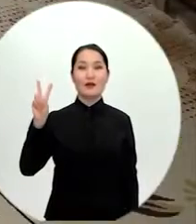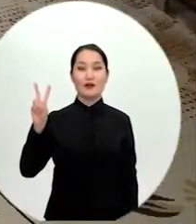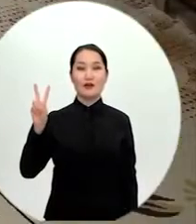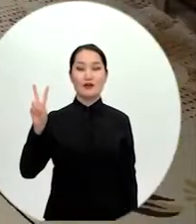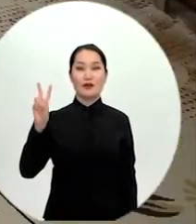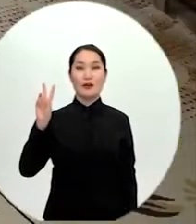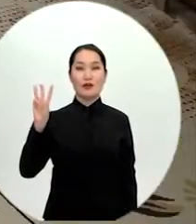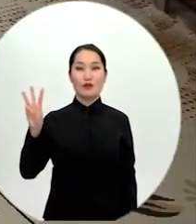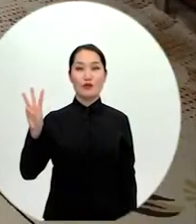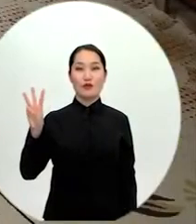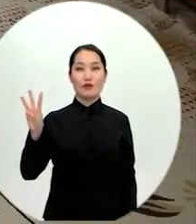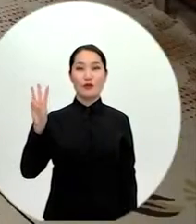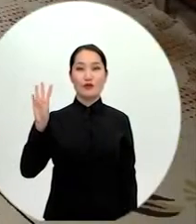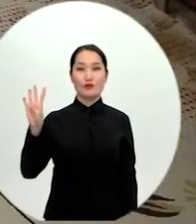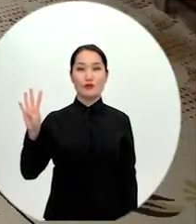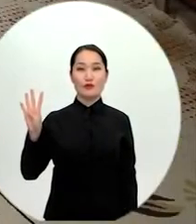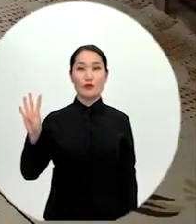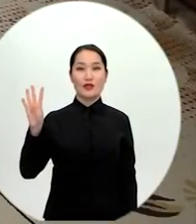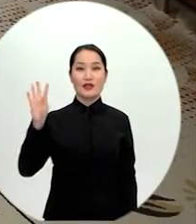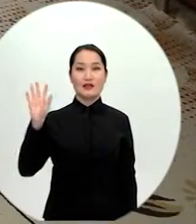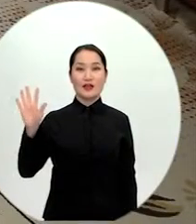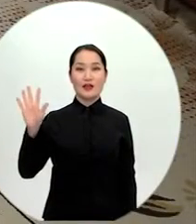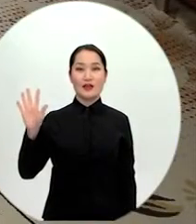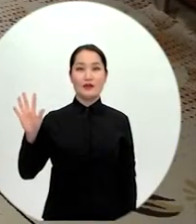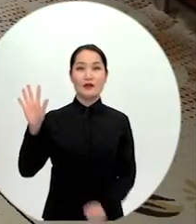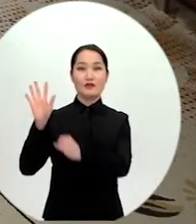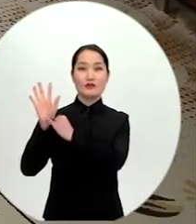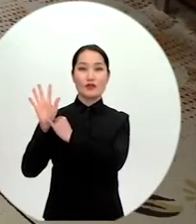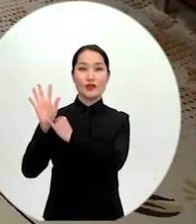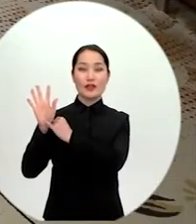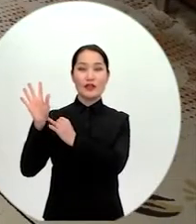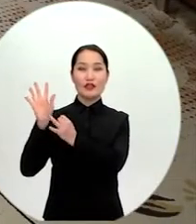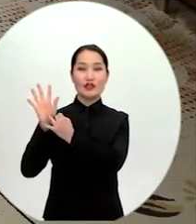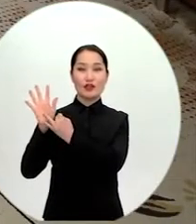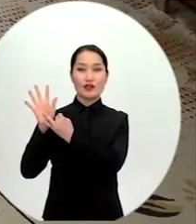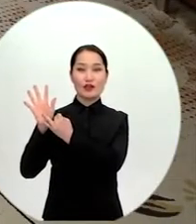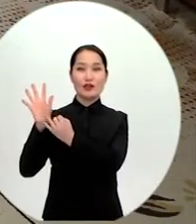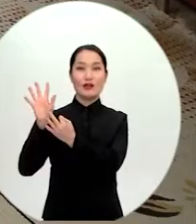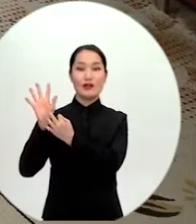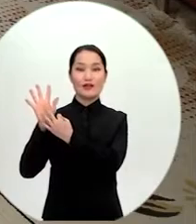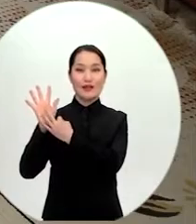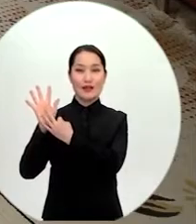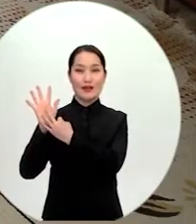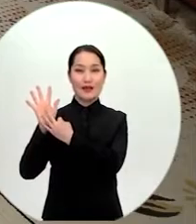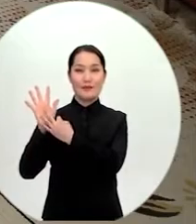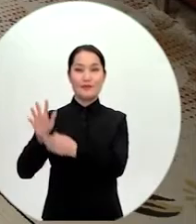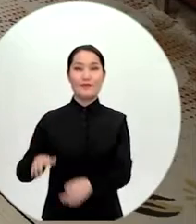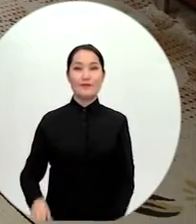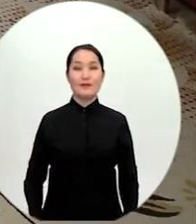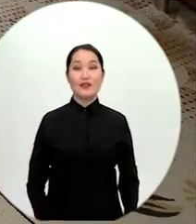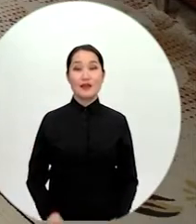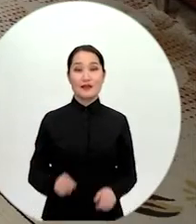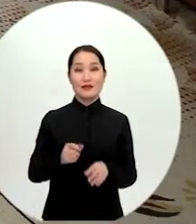1 2 3 4 5 6 7